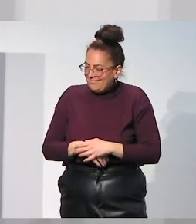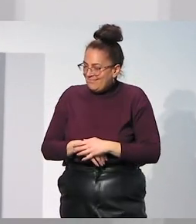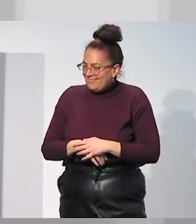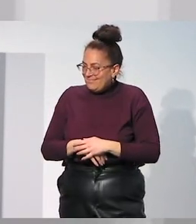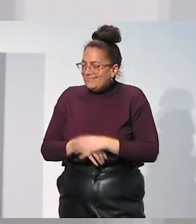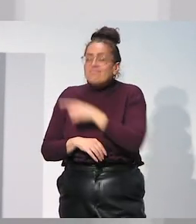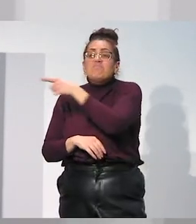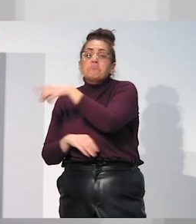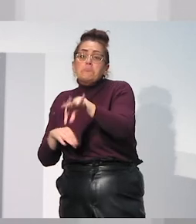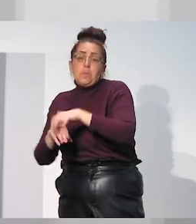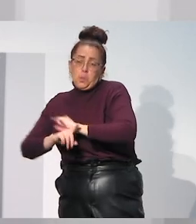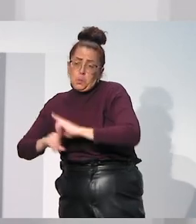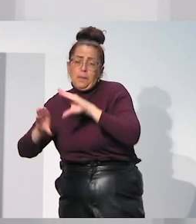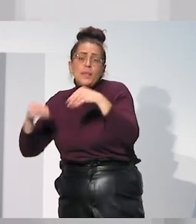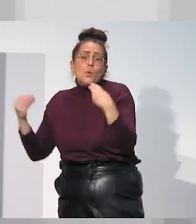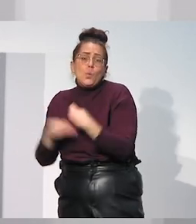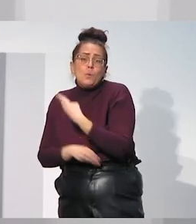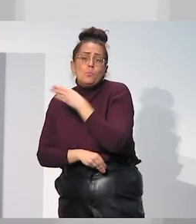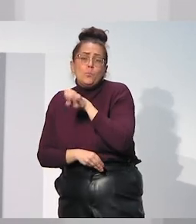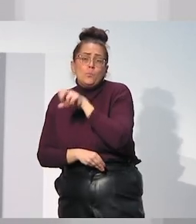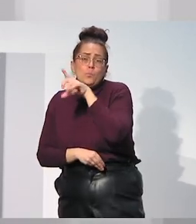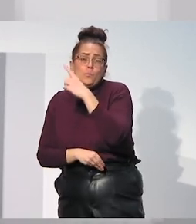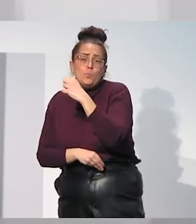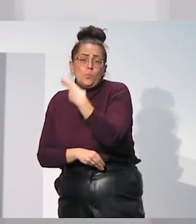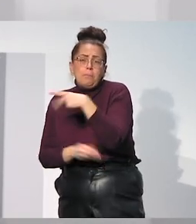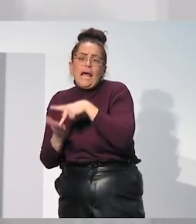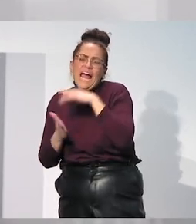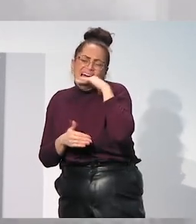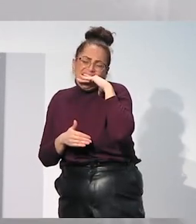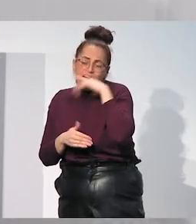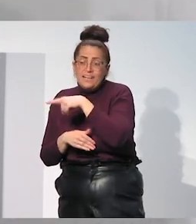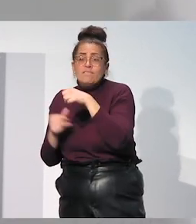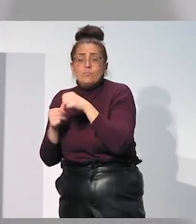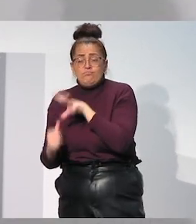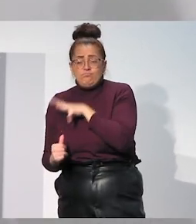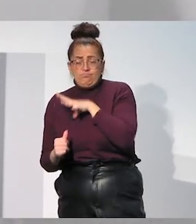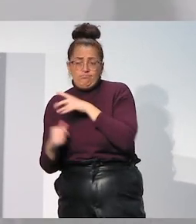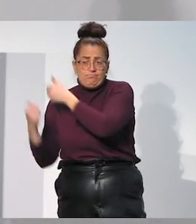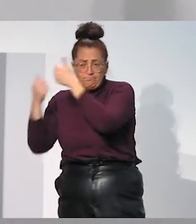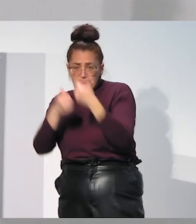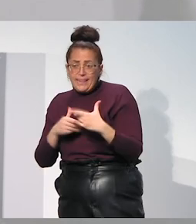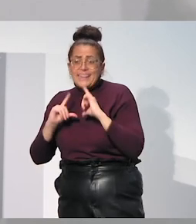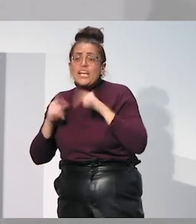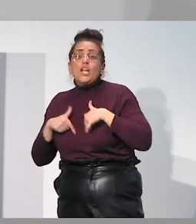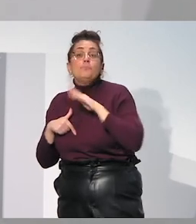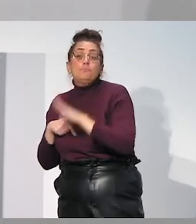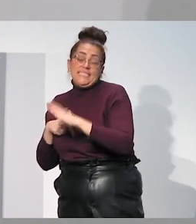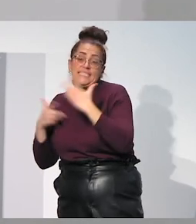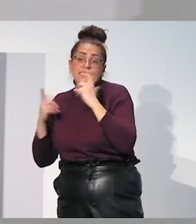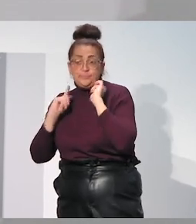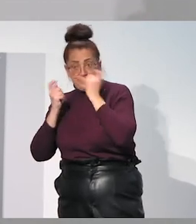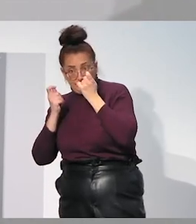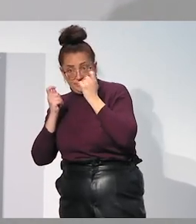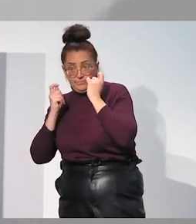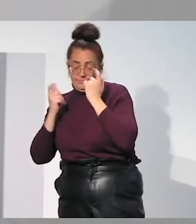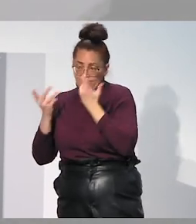habite Meudon, à côté de Paris, et elle est professeure de mathématiques dans une école religieuse. Elle aime